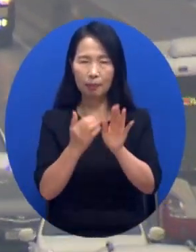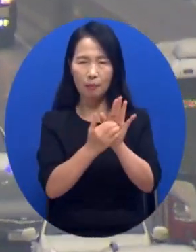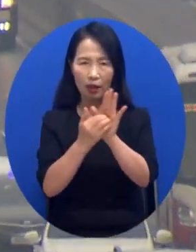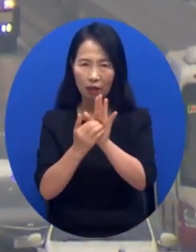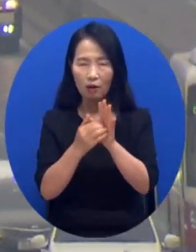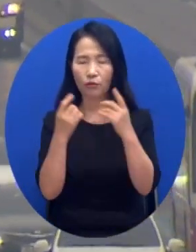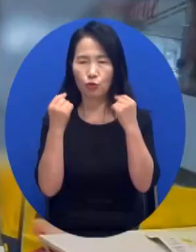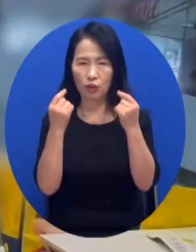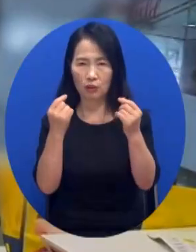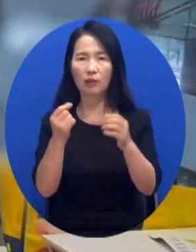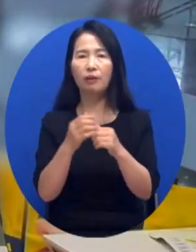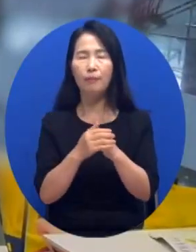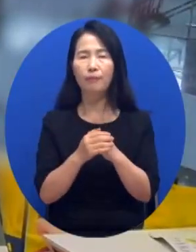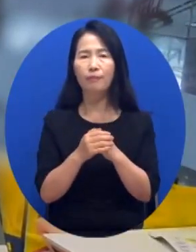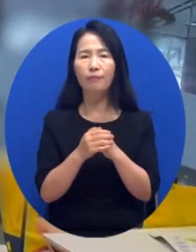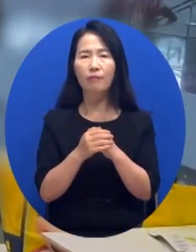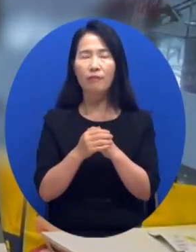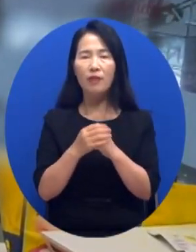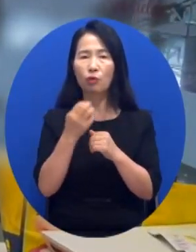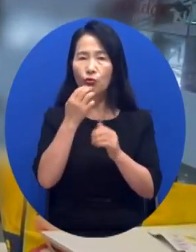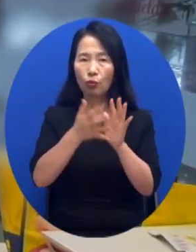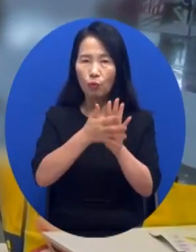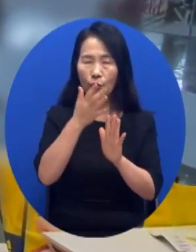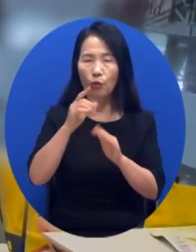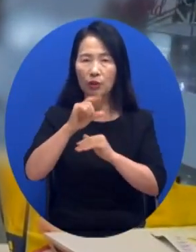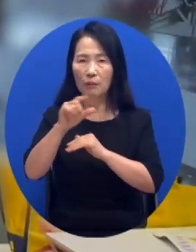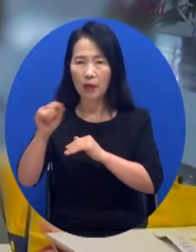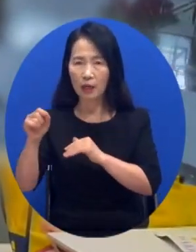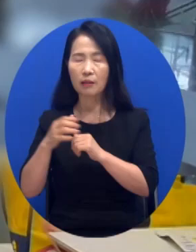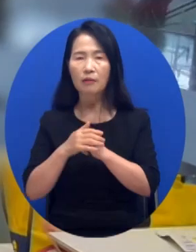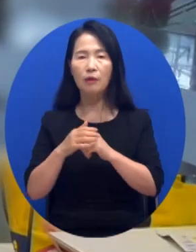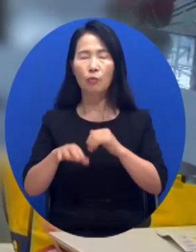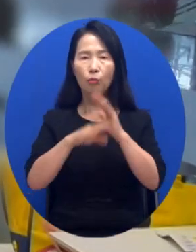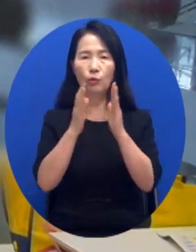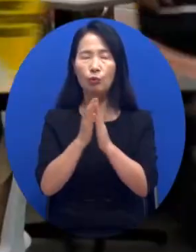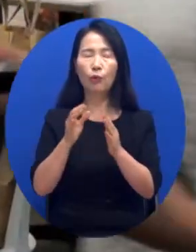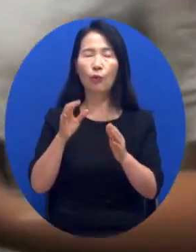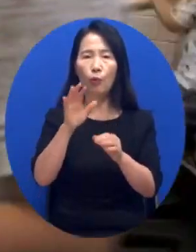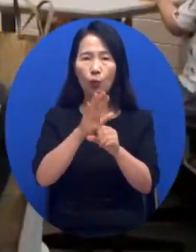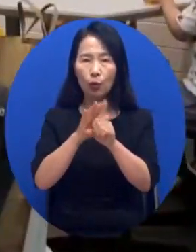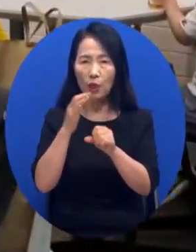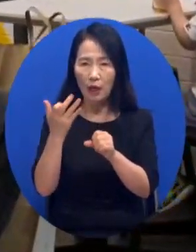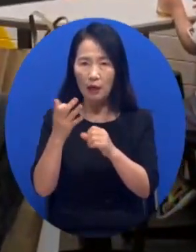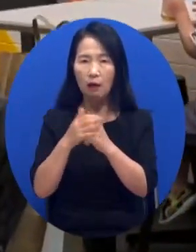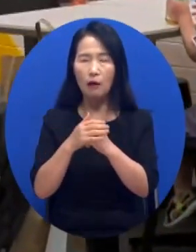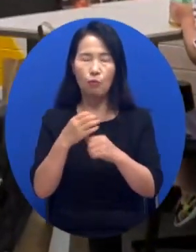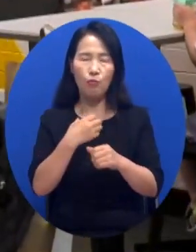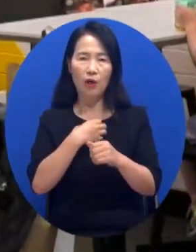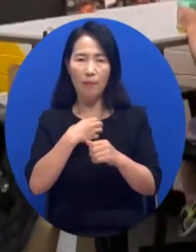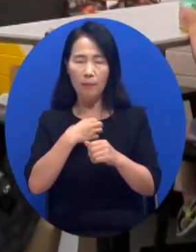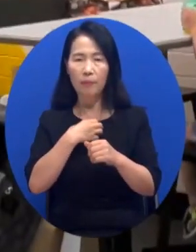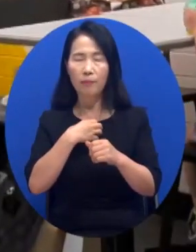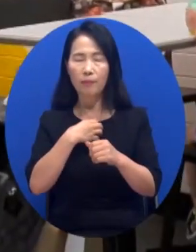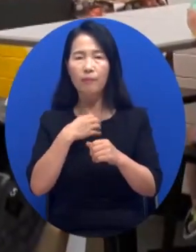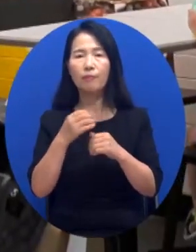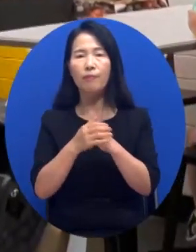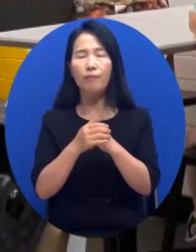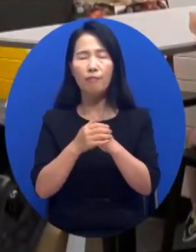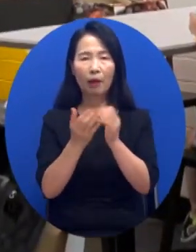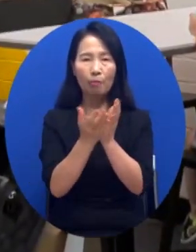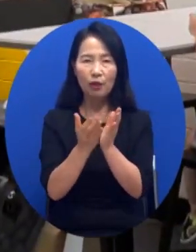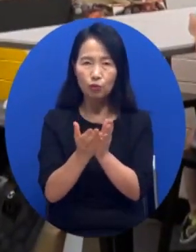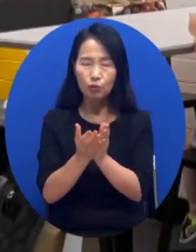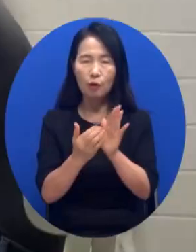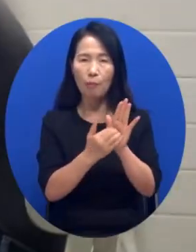유지하기로 했습니다. 수도권과 비수도권은 현재의 코로나19 현황과 위험 요인 등을 고려한 맞춤형 방역